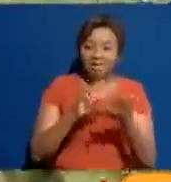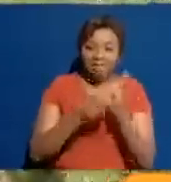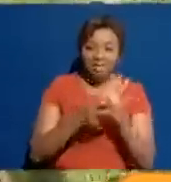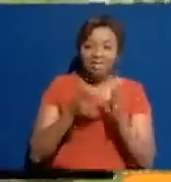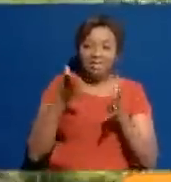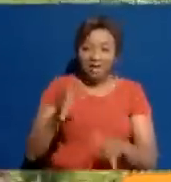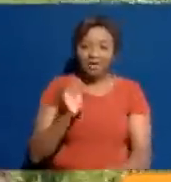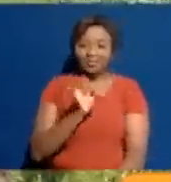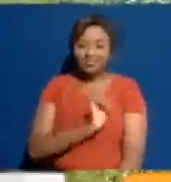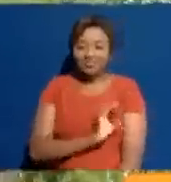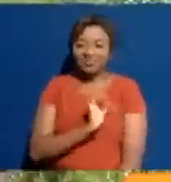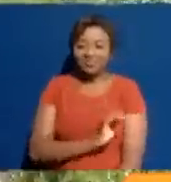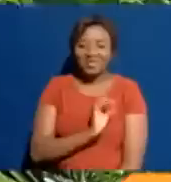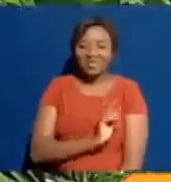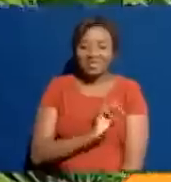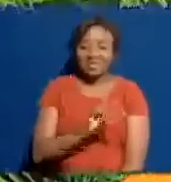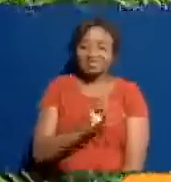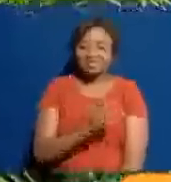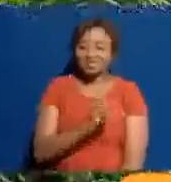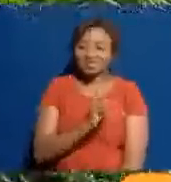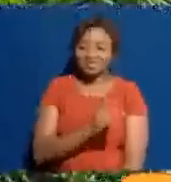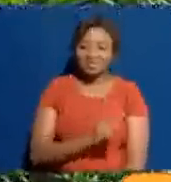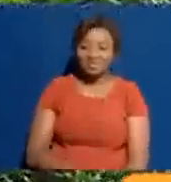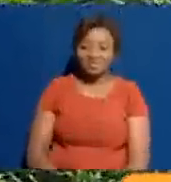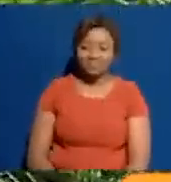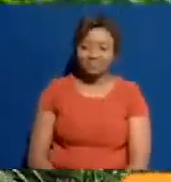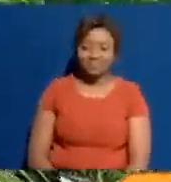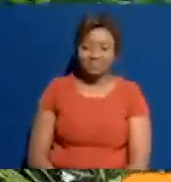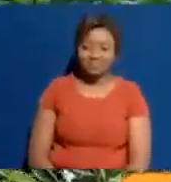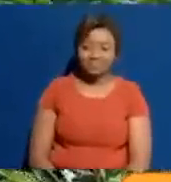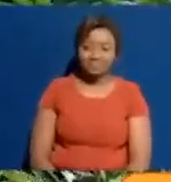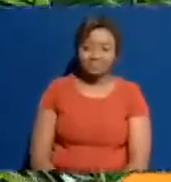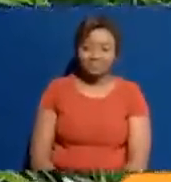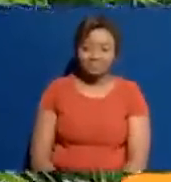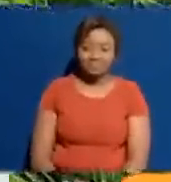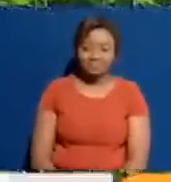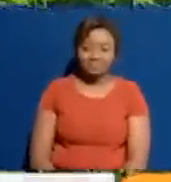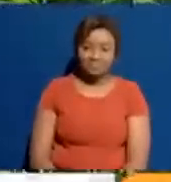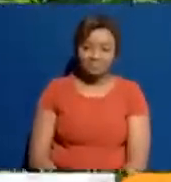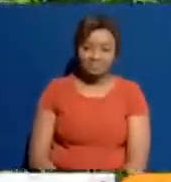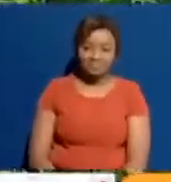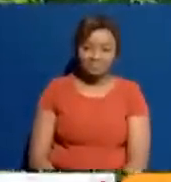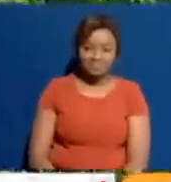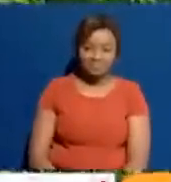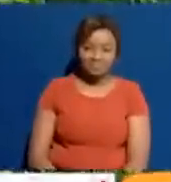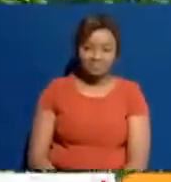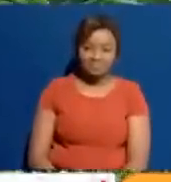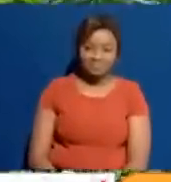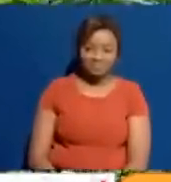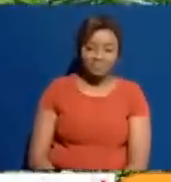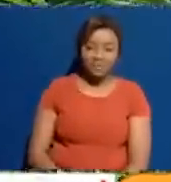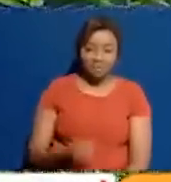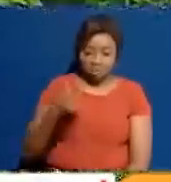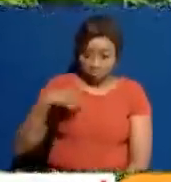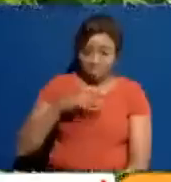ba. Bali. Pickup ikiwa imebeba panga. Sisi tukaacha hapo kama wanachukua na